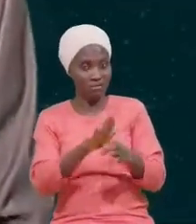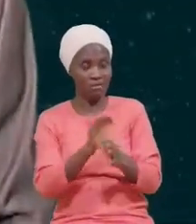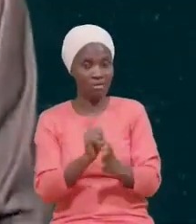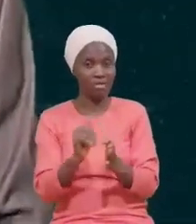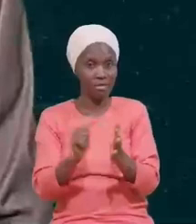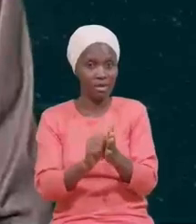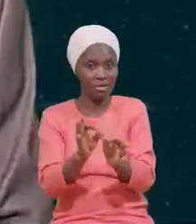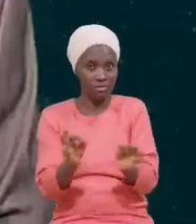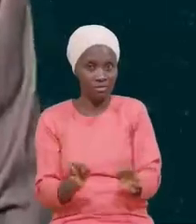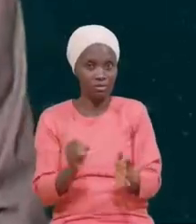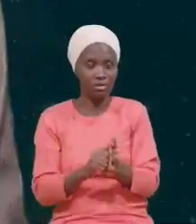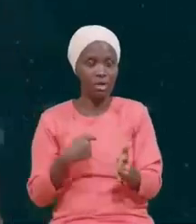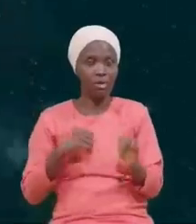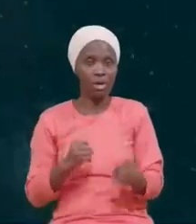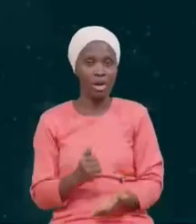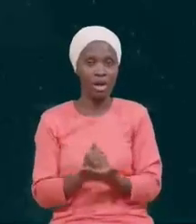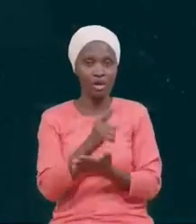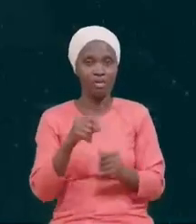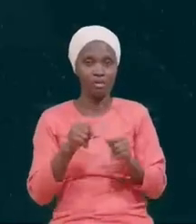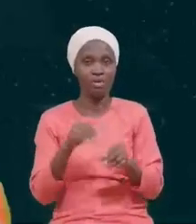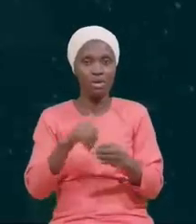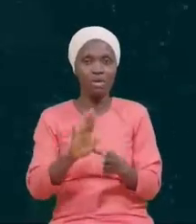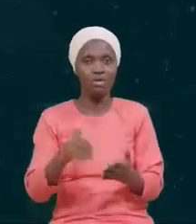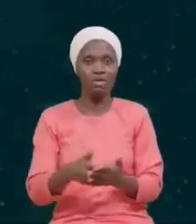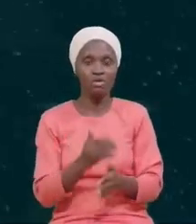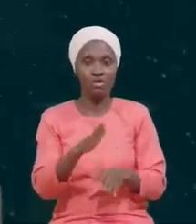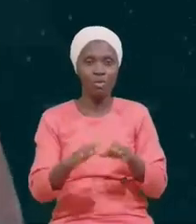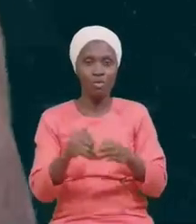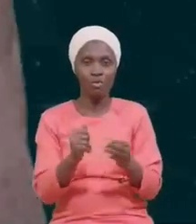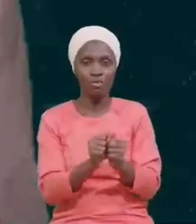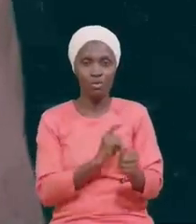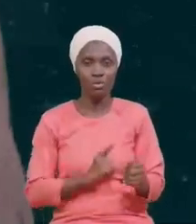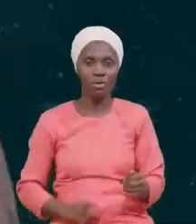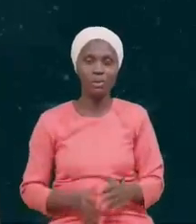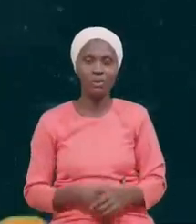de vous aider dans votre nouvelle marche avec le Seigneur.